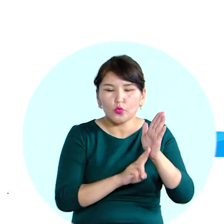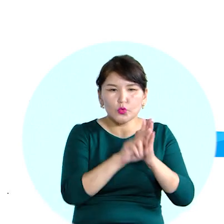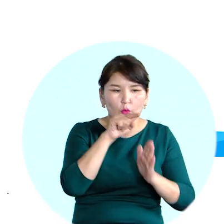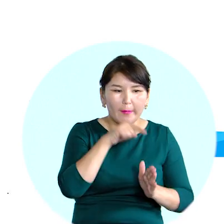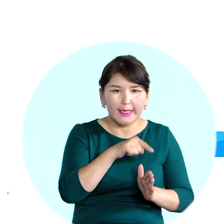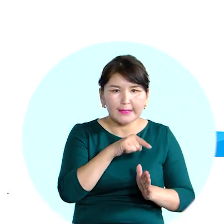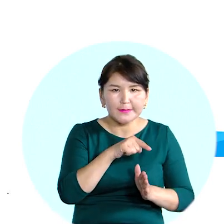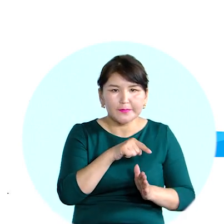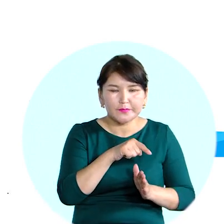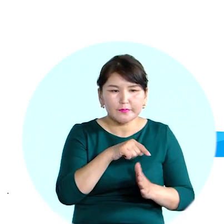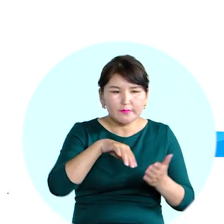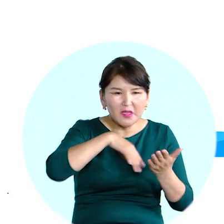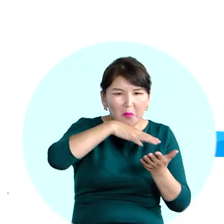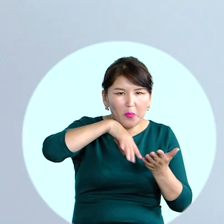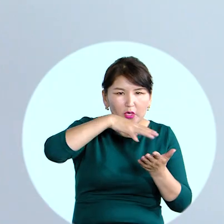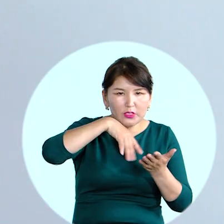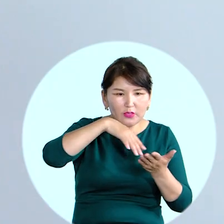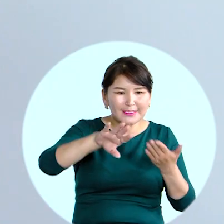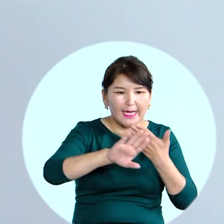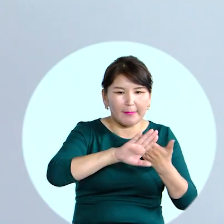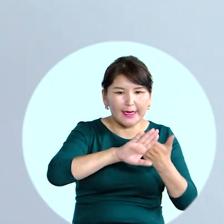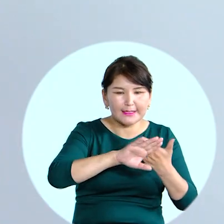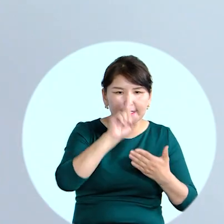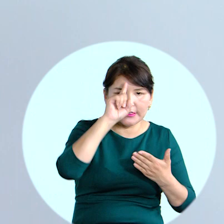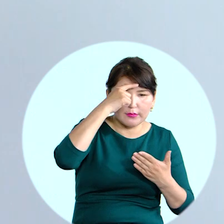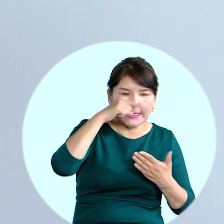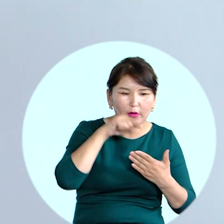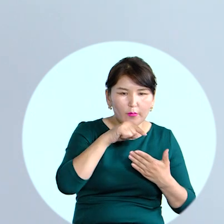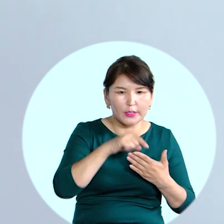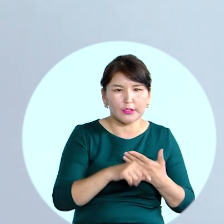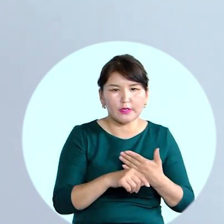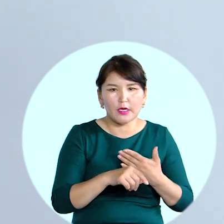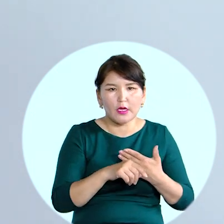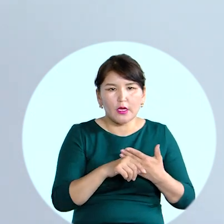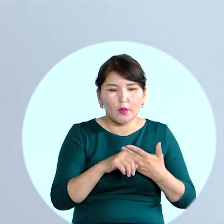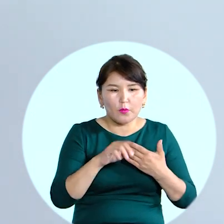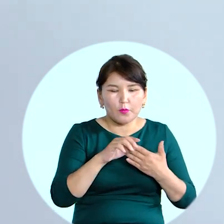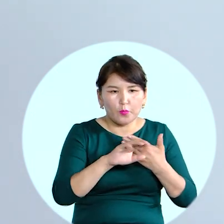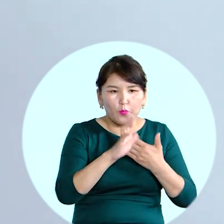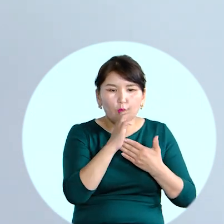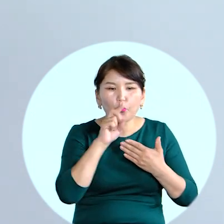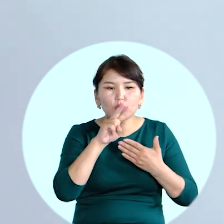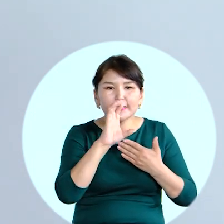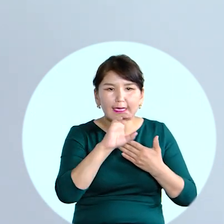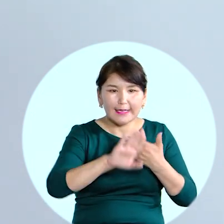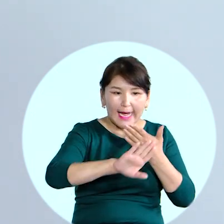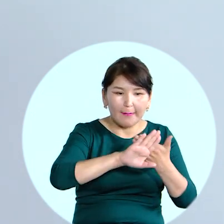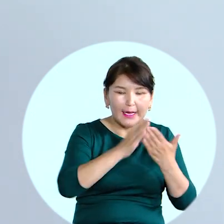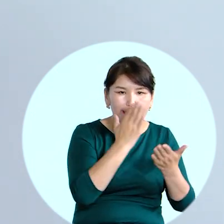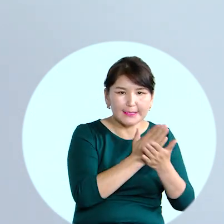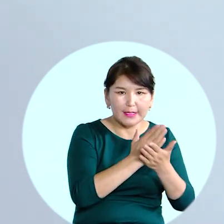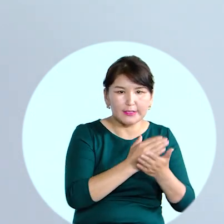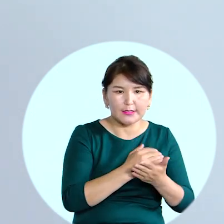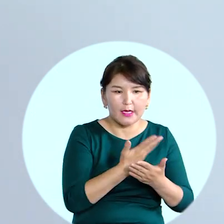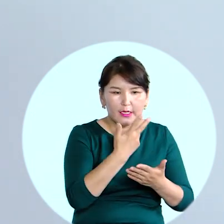Ингэсэн тохиолдолд бид нар усыг зөв зохистой эрүүл ахуйн шаардлагын хэмжээнд хэрэгж чаддаг байх. За дараагийнх нь усны